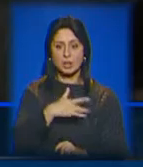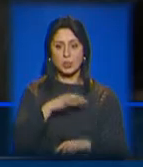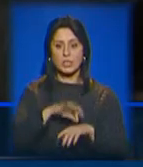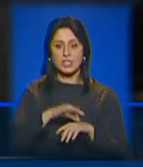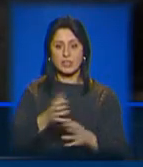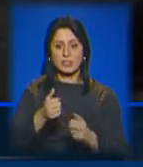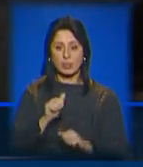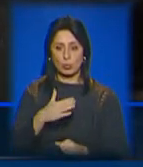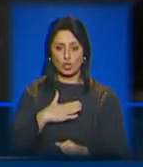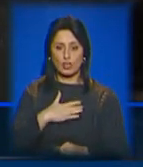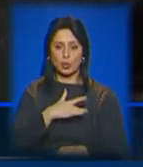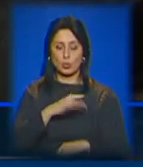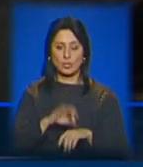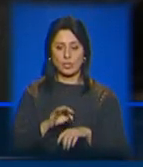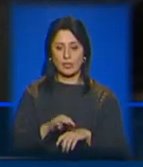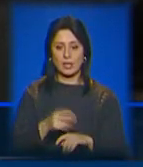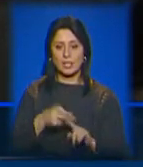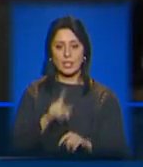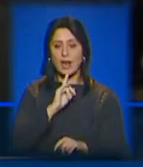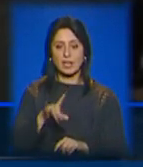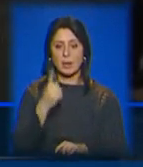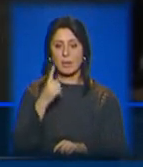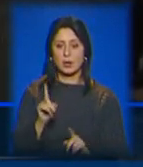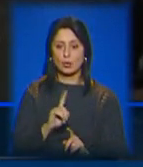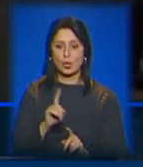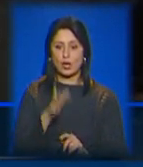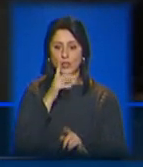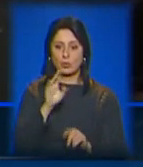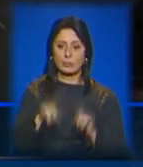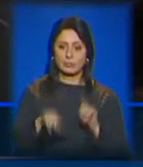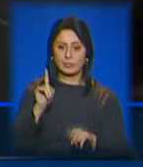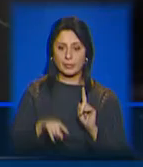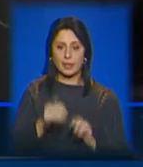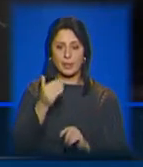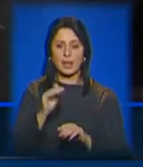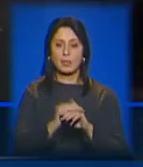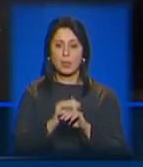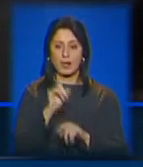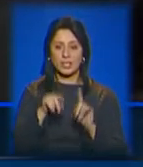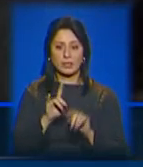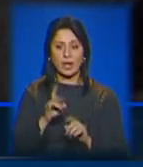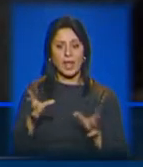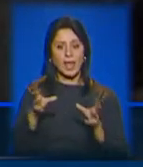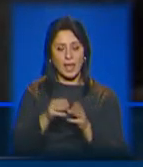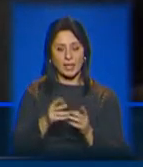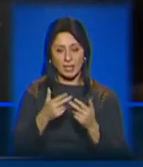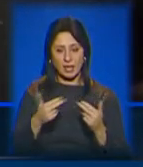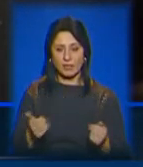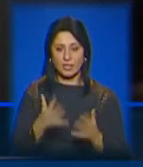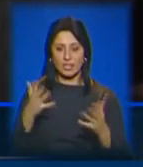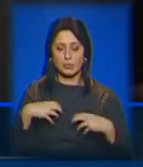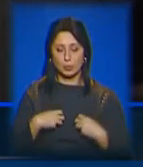Uchirs, Okupatsiis Khastan Matskhorebel Qvela Kartvels da ერთადერთი გზა არის საქართველოს